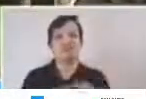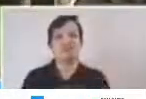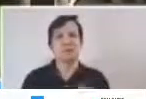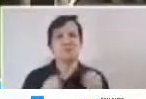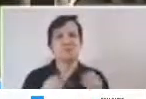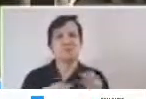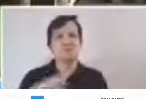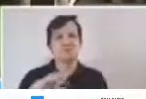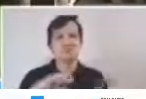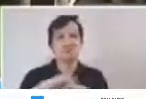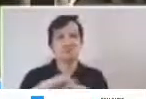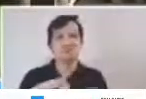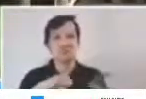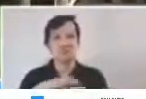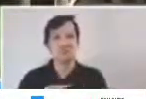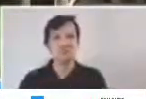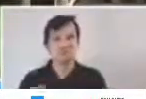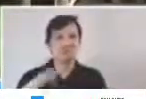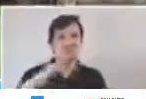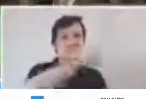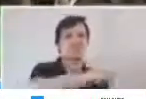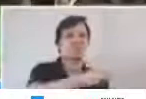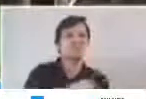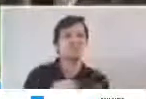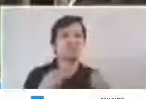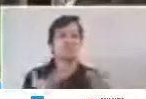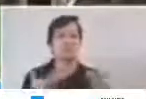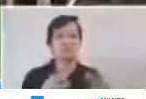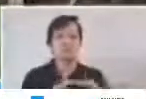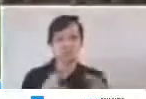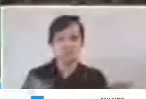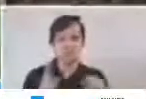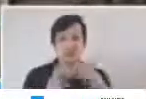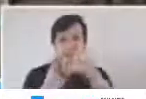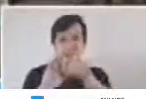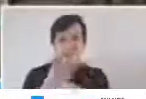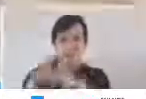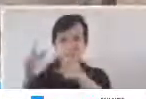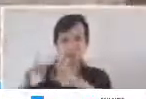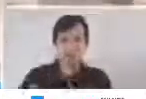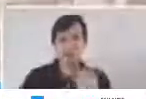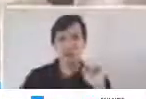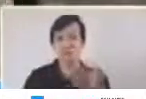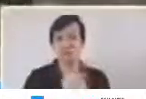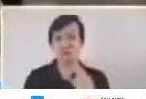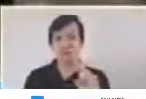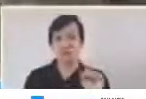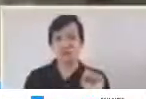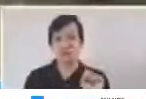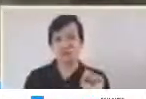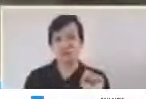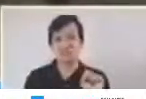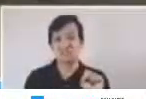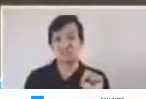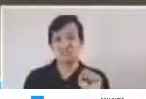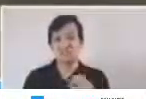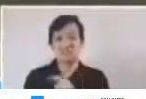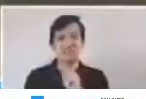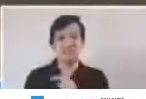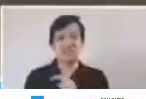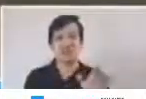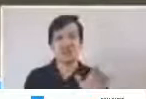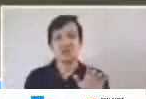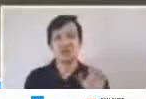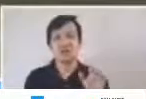30, kasang-kasa na po yung ating mga frequencies. And then for our international flights, June 1 kahapon hanggang June